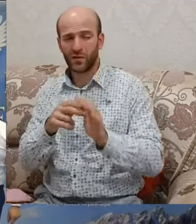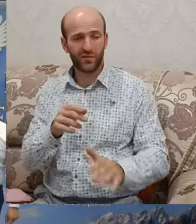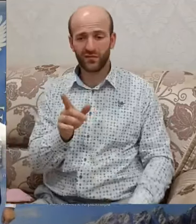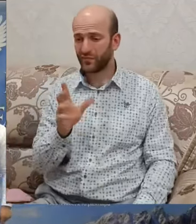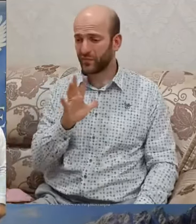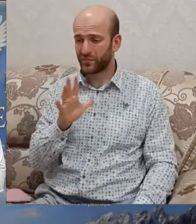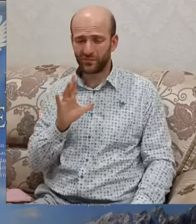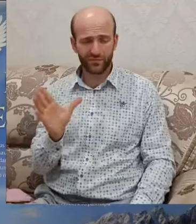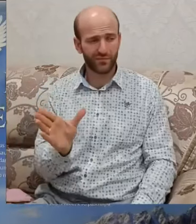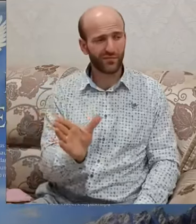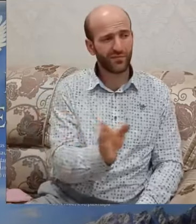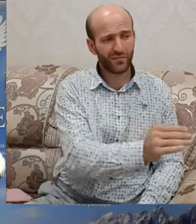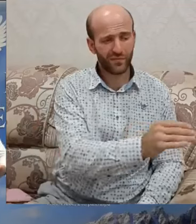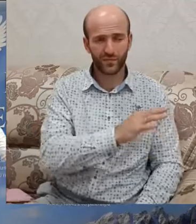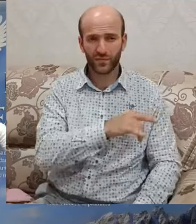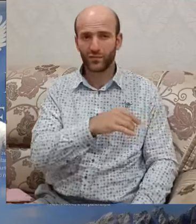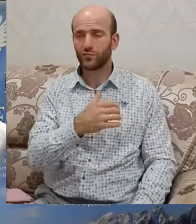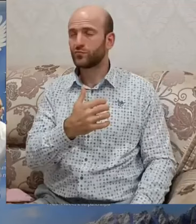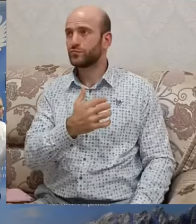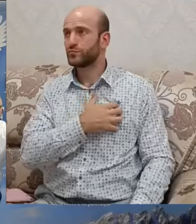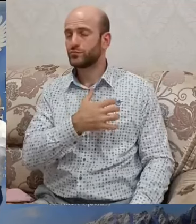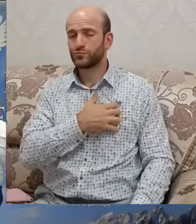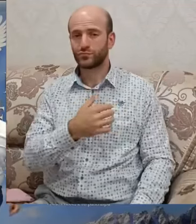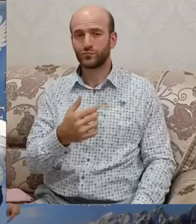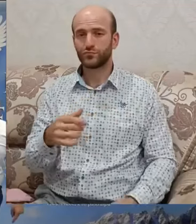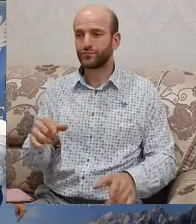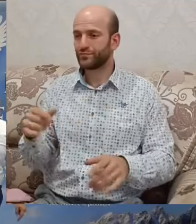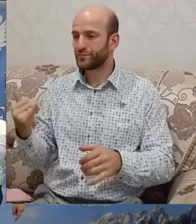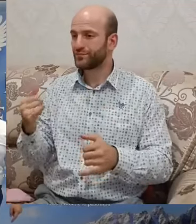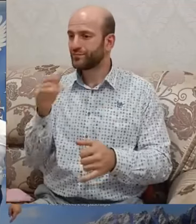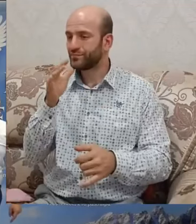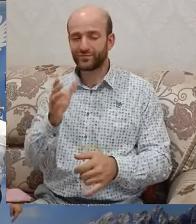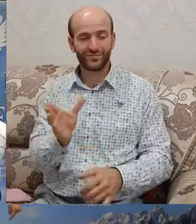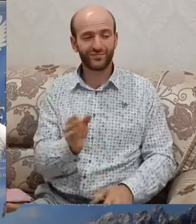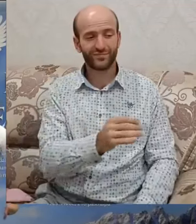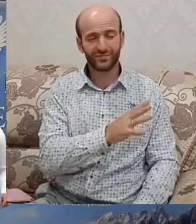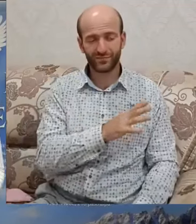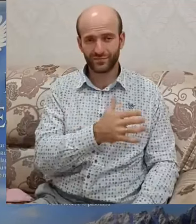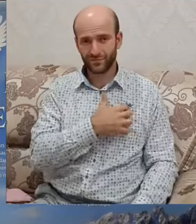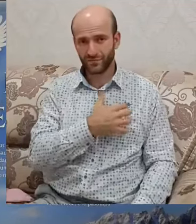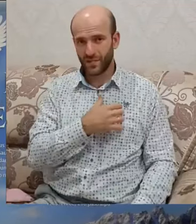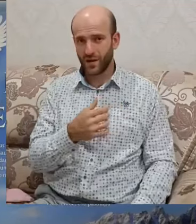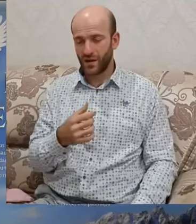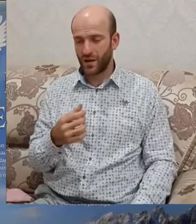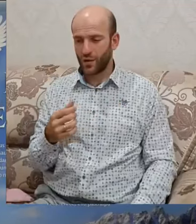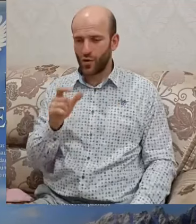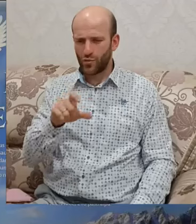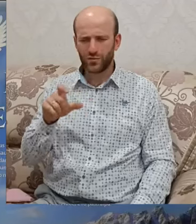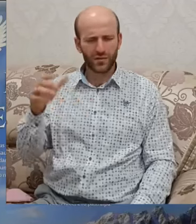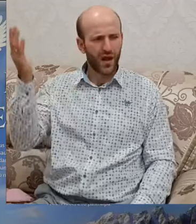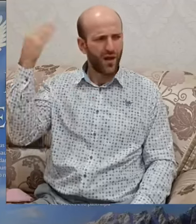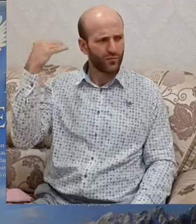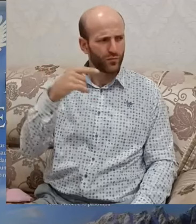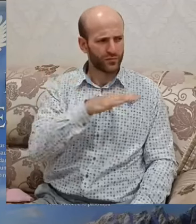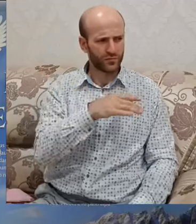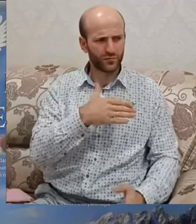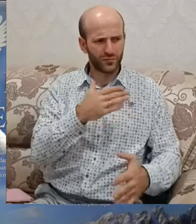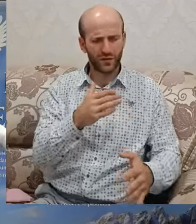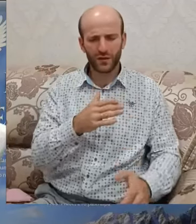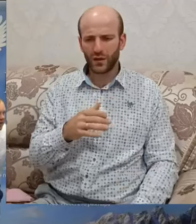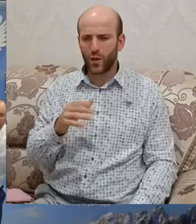совершенству. Mes skaitome Bibliją, būkite tobuli, nes jūsų tėvas tobul. Мы читаем в Библии, будьте совершенны, как ваш Отец Небесный совершенен.